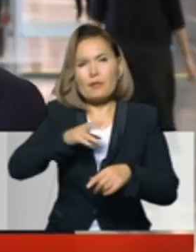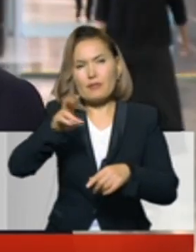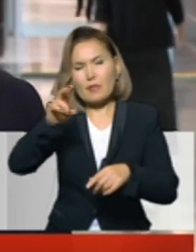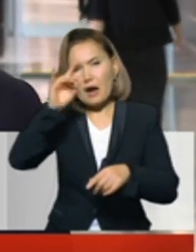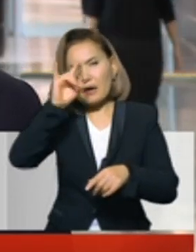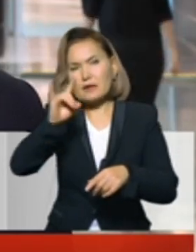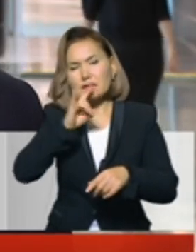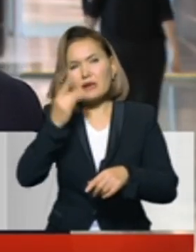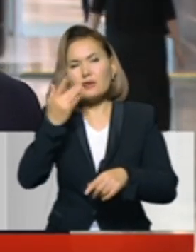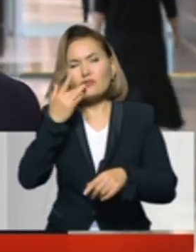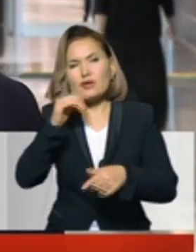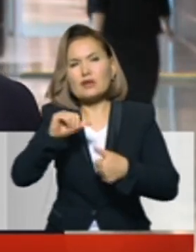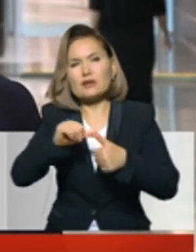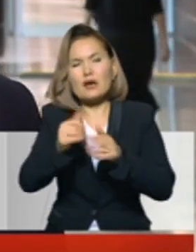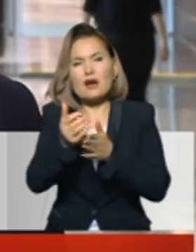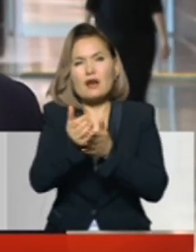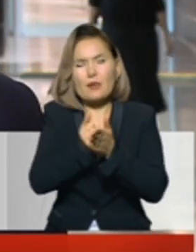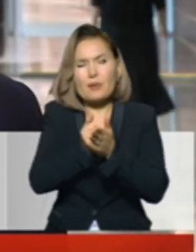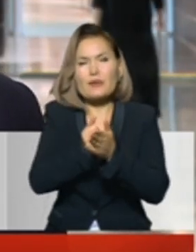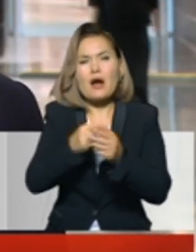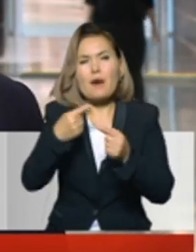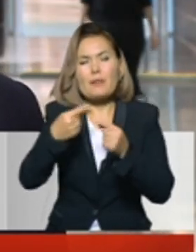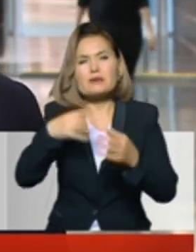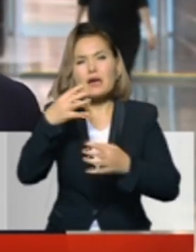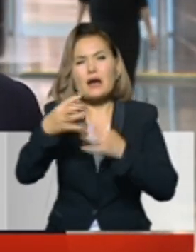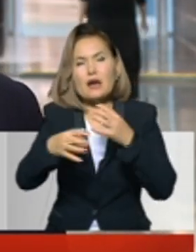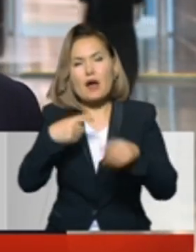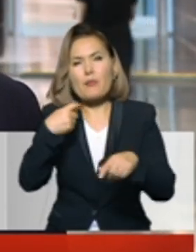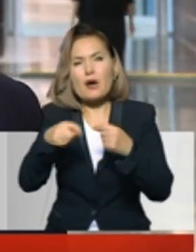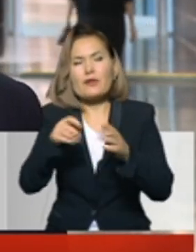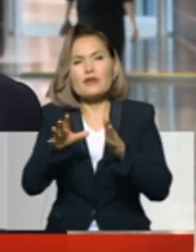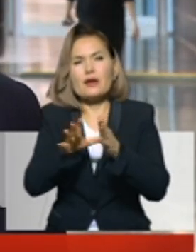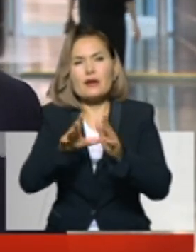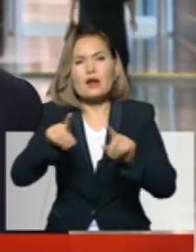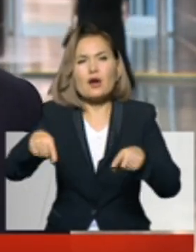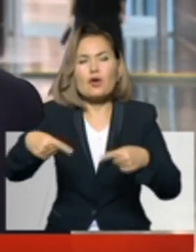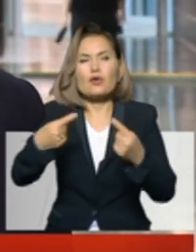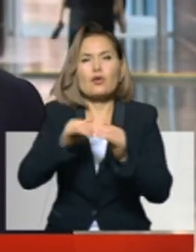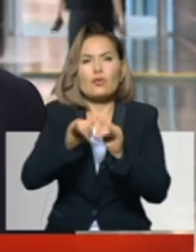экономикасының тұрақтылығын нығайтып, басқа да халықаралық нарықтағы өзгерістерден тәуелсіз етеді.